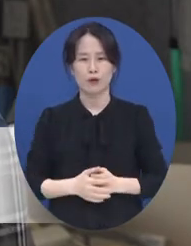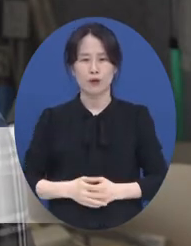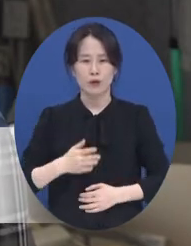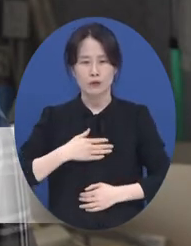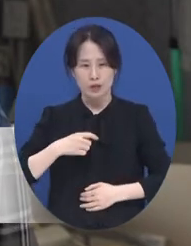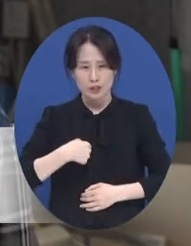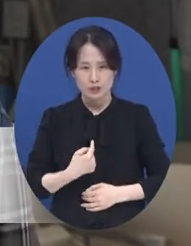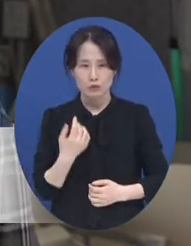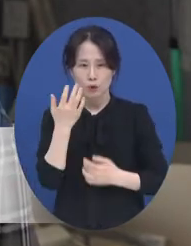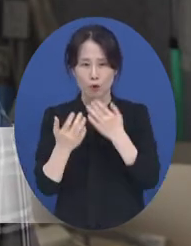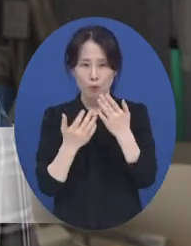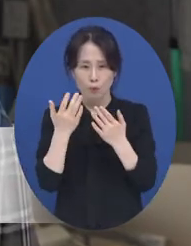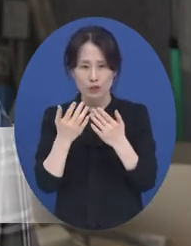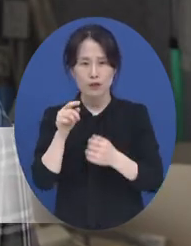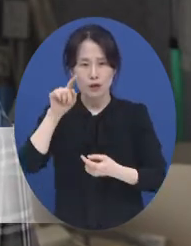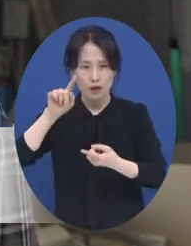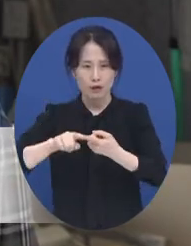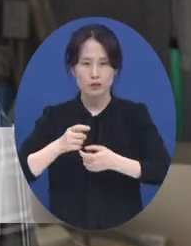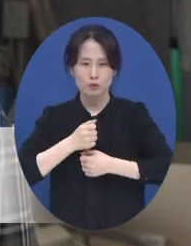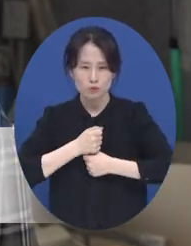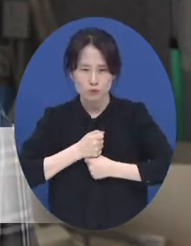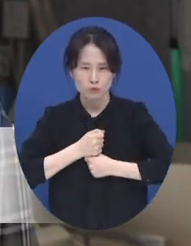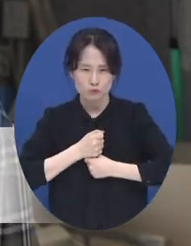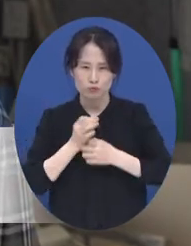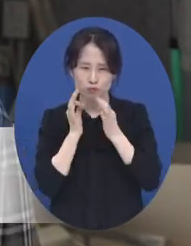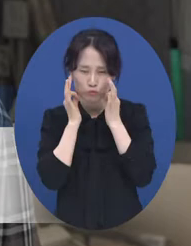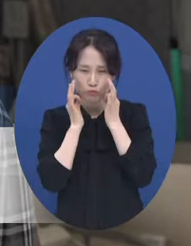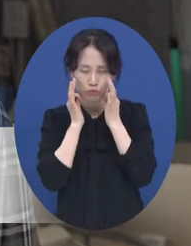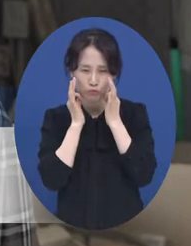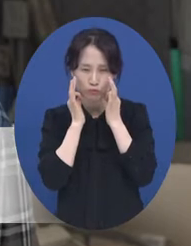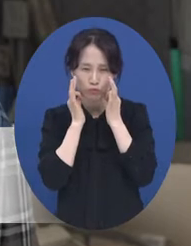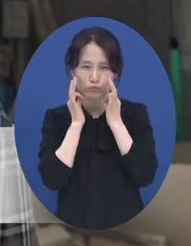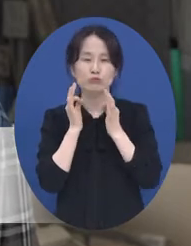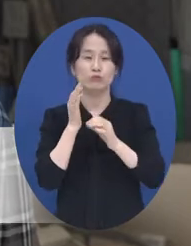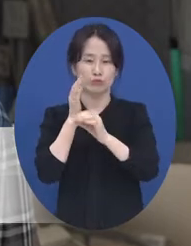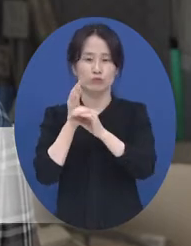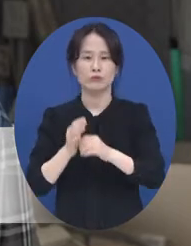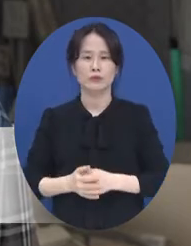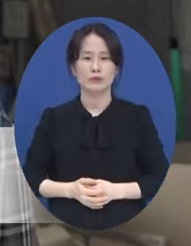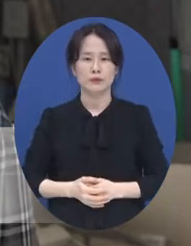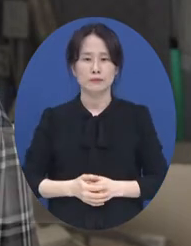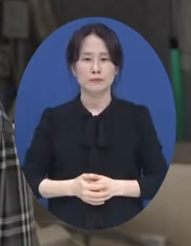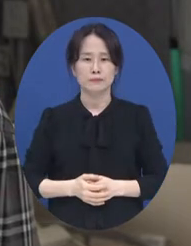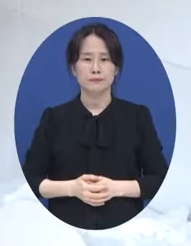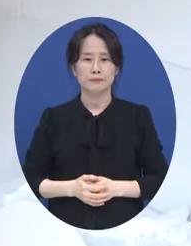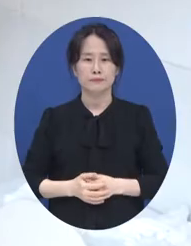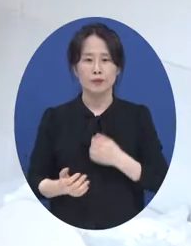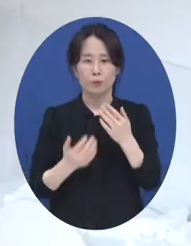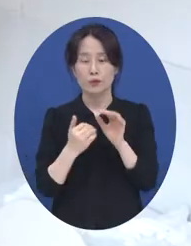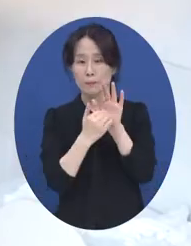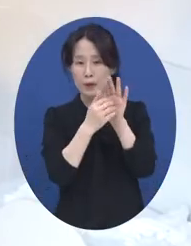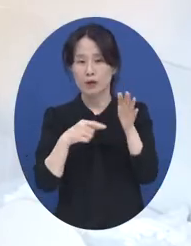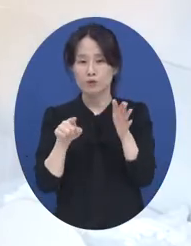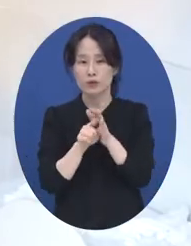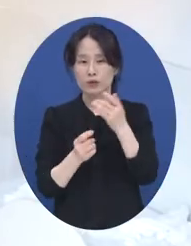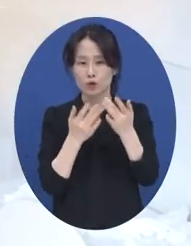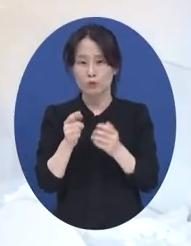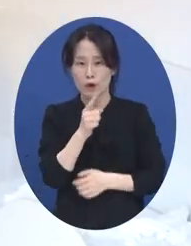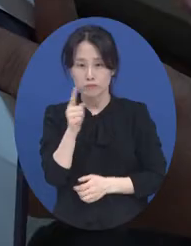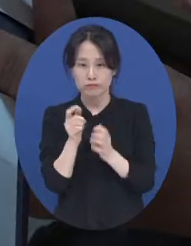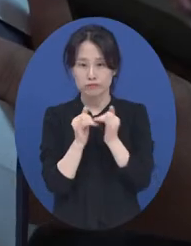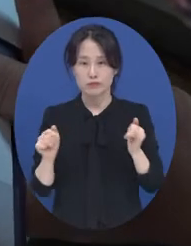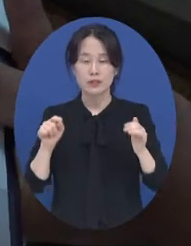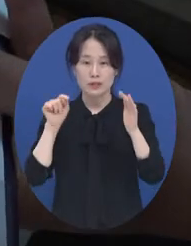합니다 그래서 제작 일로 죄를 정말 가지는 편인데 화재예방을 위해